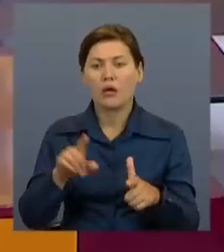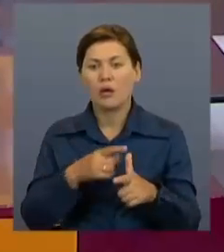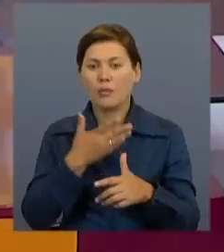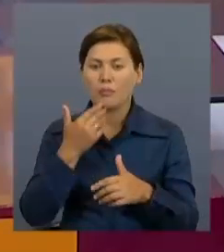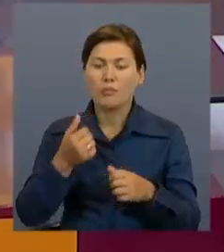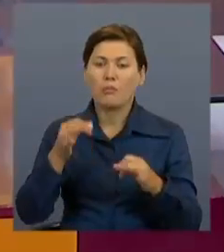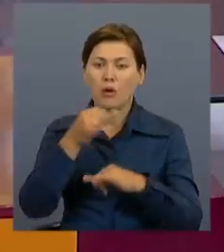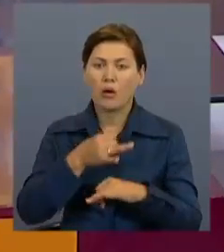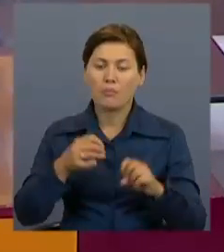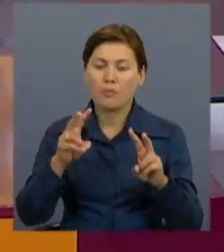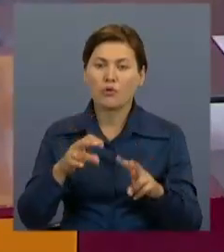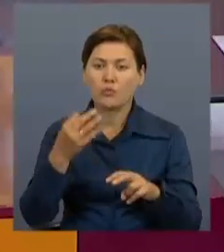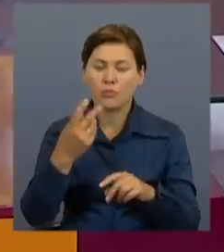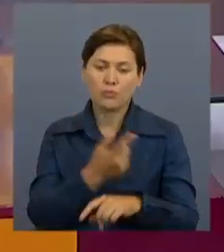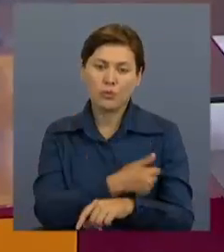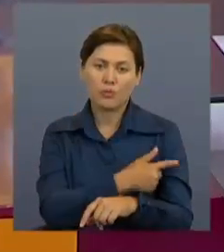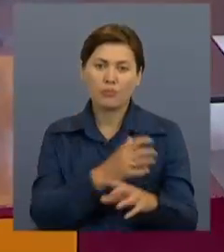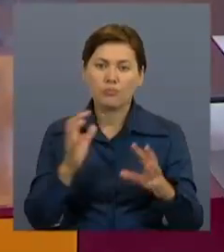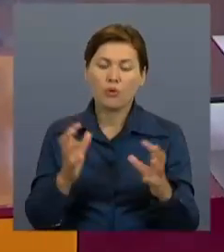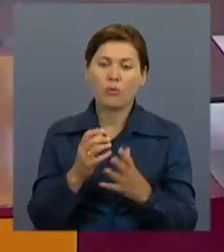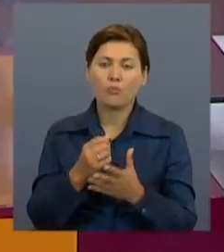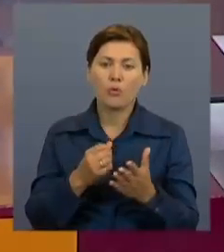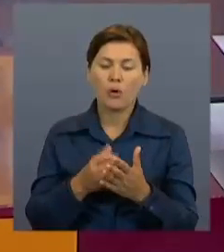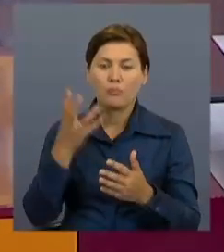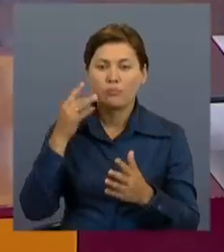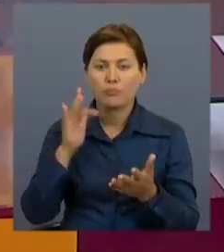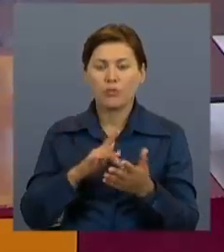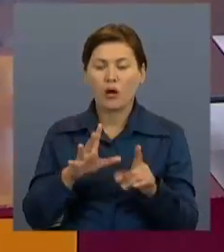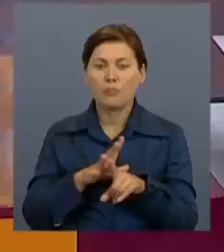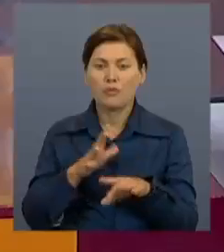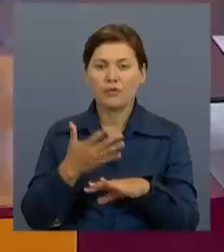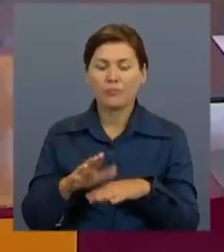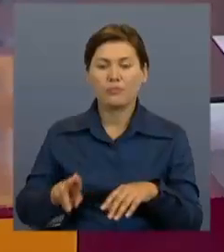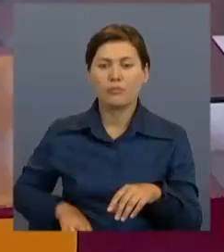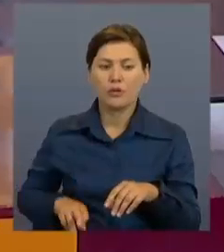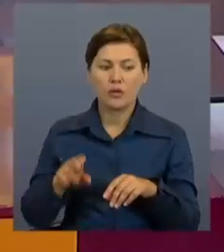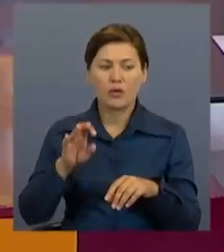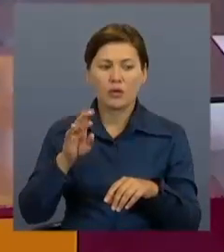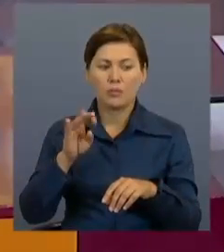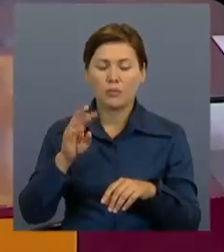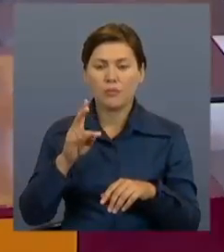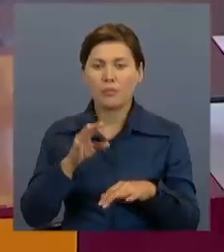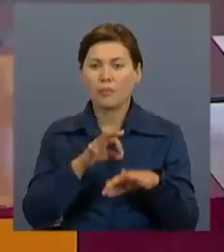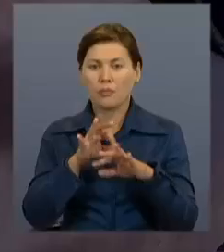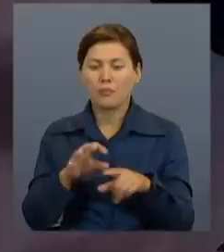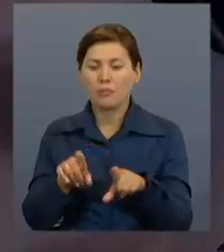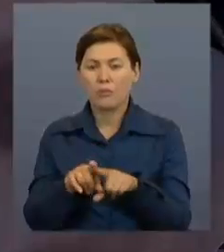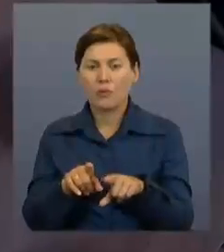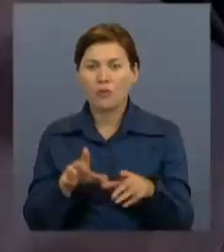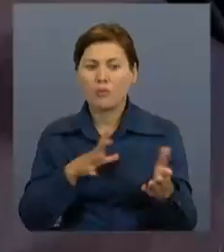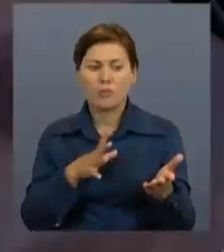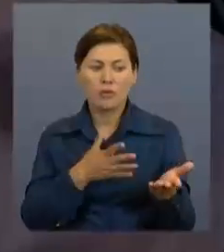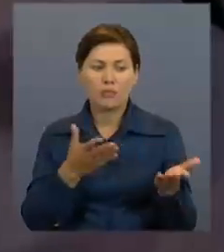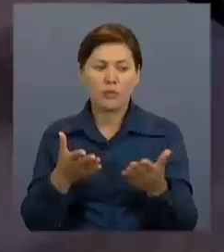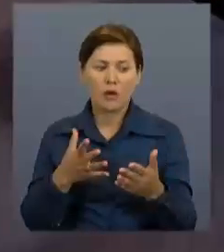үшін әлеуметтік медициналық сақтандыру қорының Алматы қаласы бойынша филиал директоры Тілеухан Әбілдаев мырзан шақырып отырмыз. Тілеухан